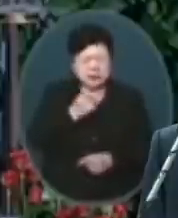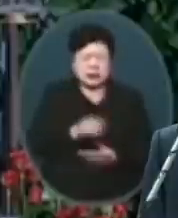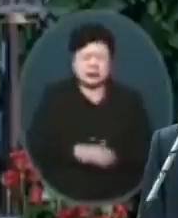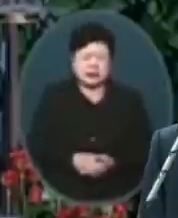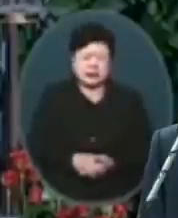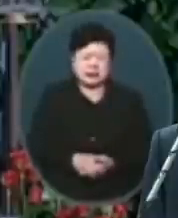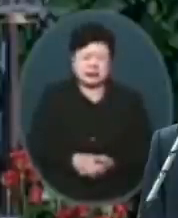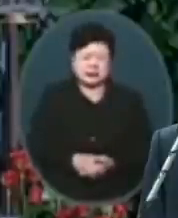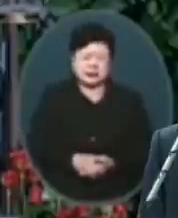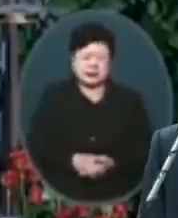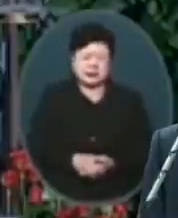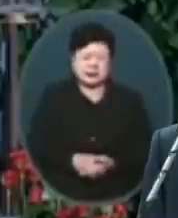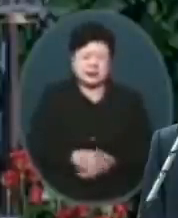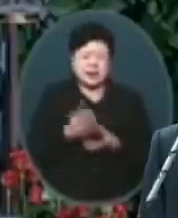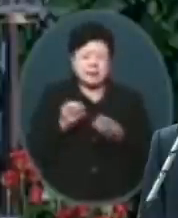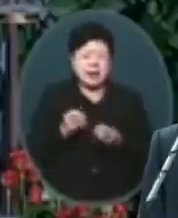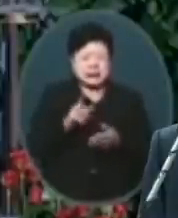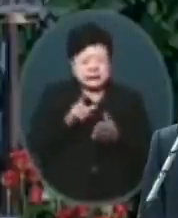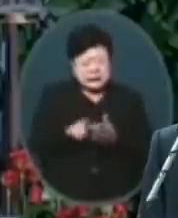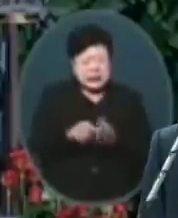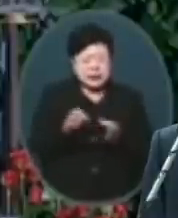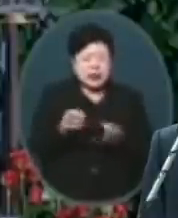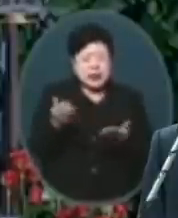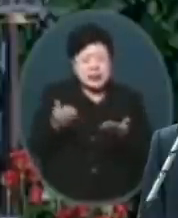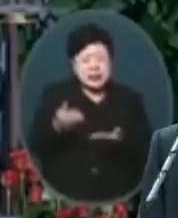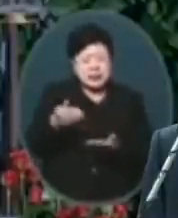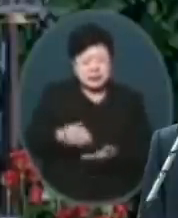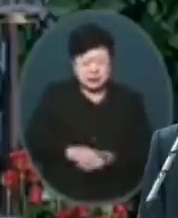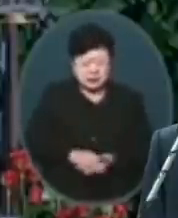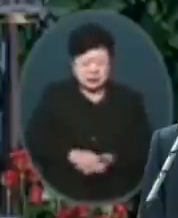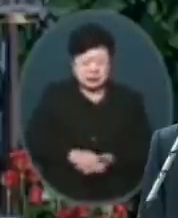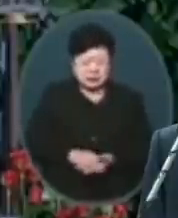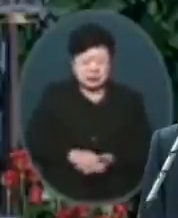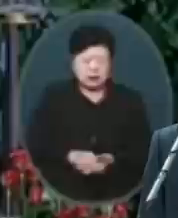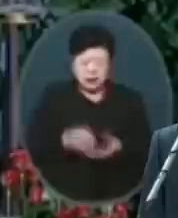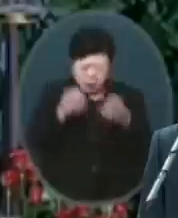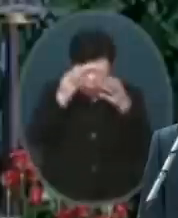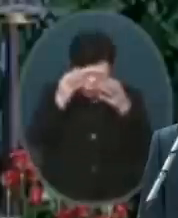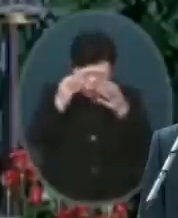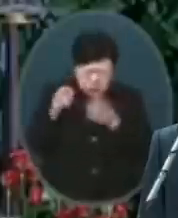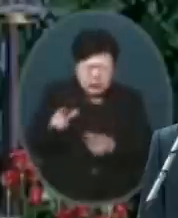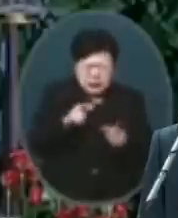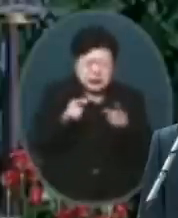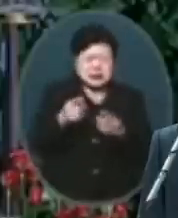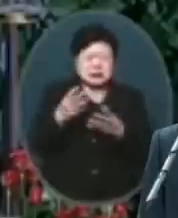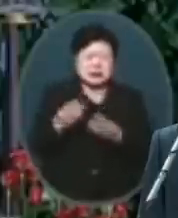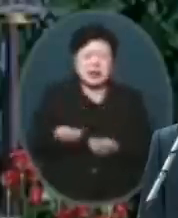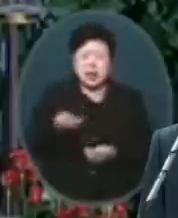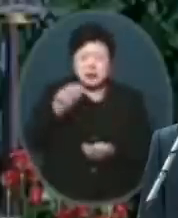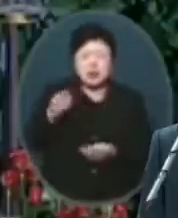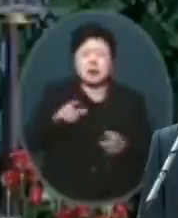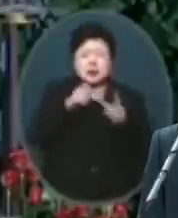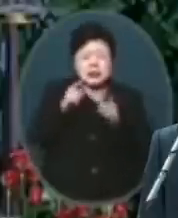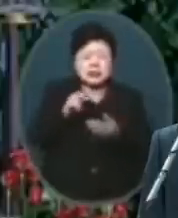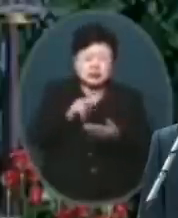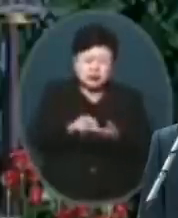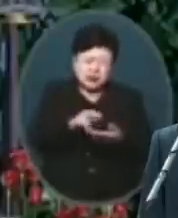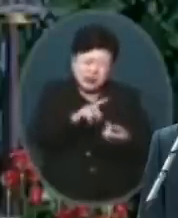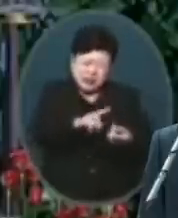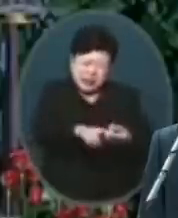것입니다. 이렇게 많은 시간 동안 일하면서 고달픈 인생을 살아가는 것은 아마도 먹고 사는 문제에